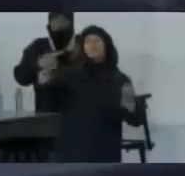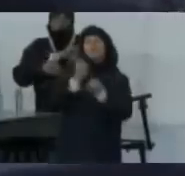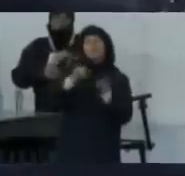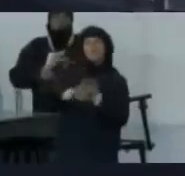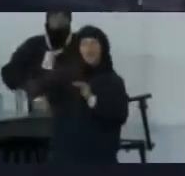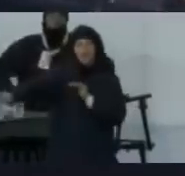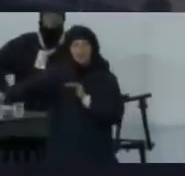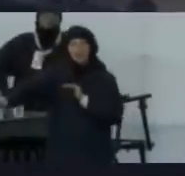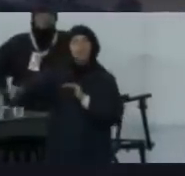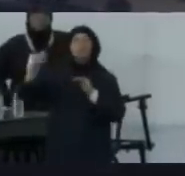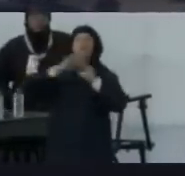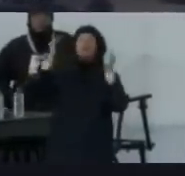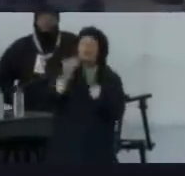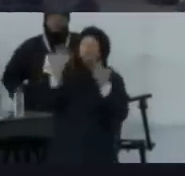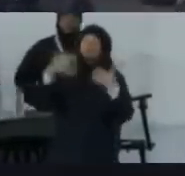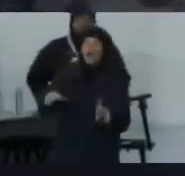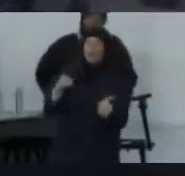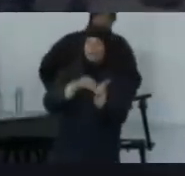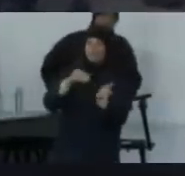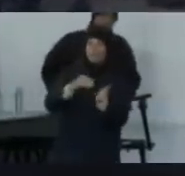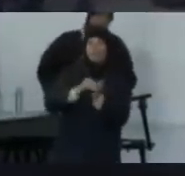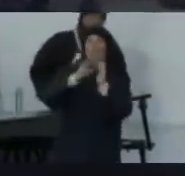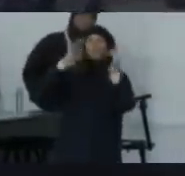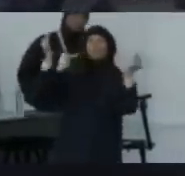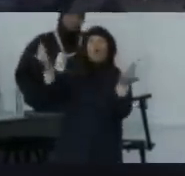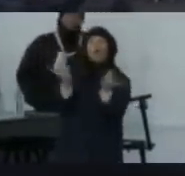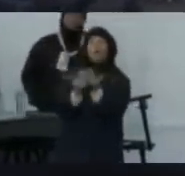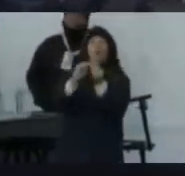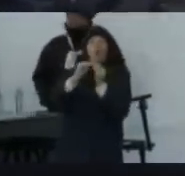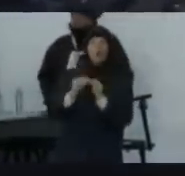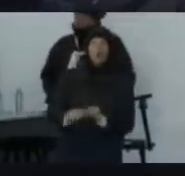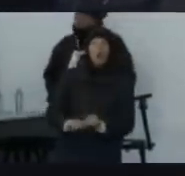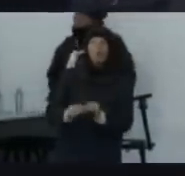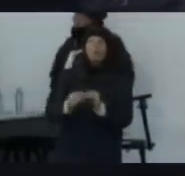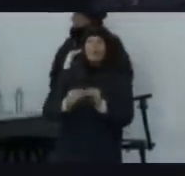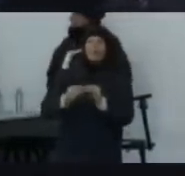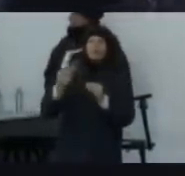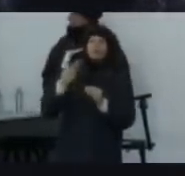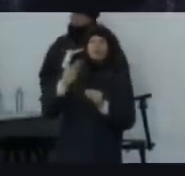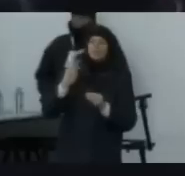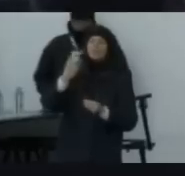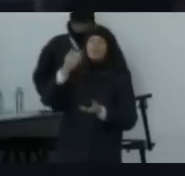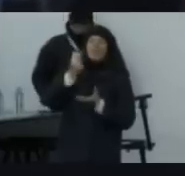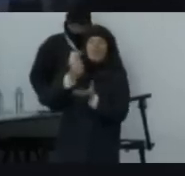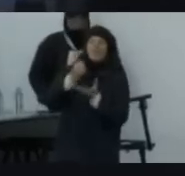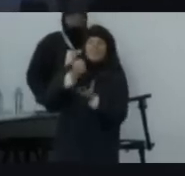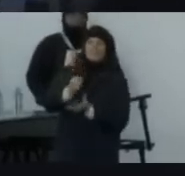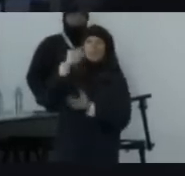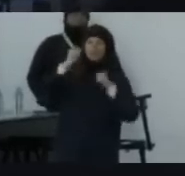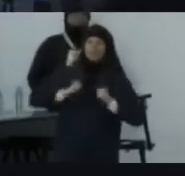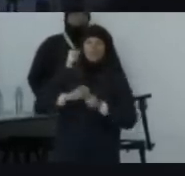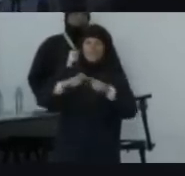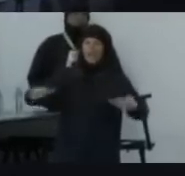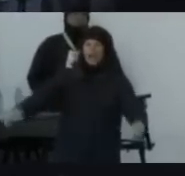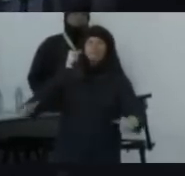un mondo che c'è già, un mondo fatto di redditi di cittadinanza, perché non è possibile